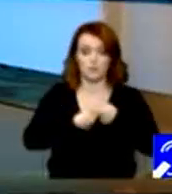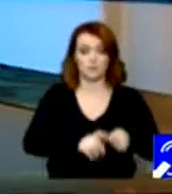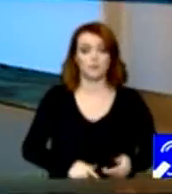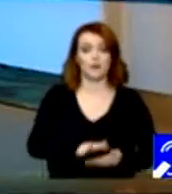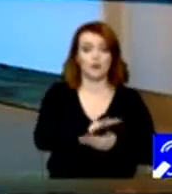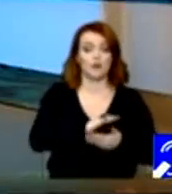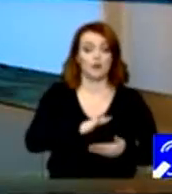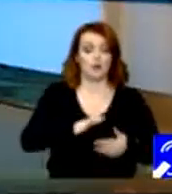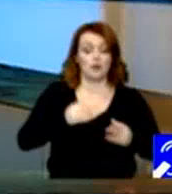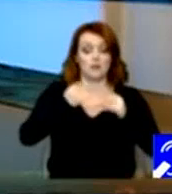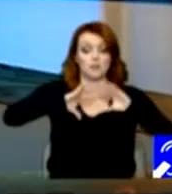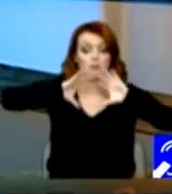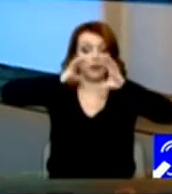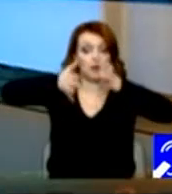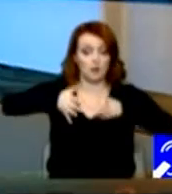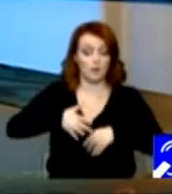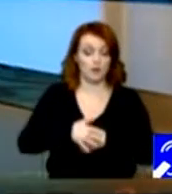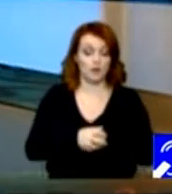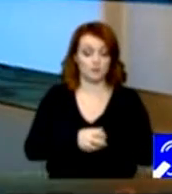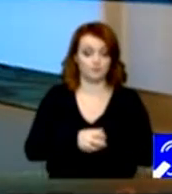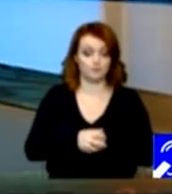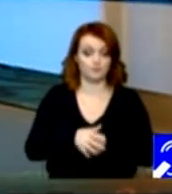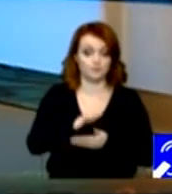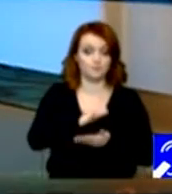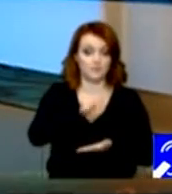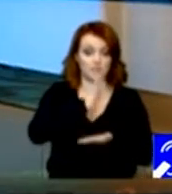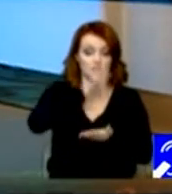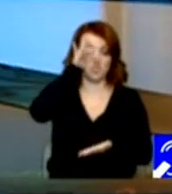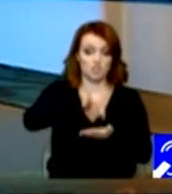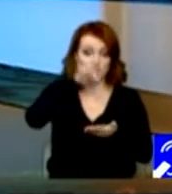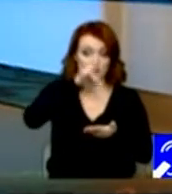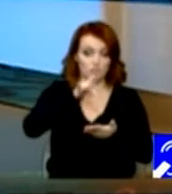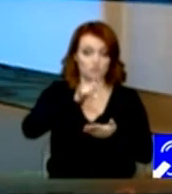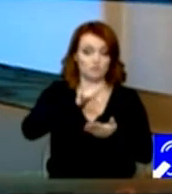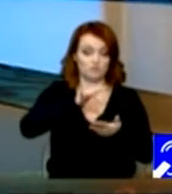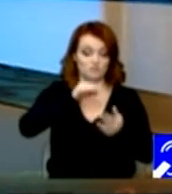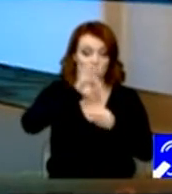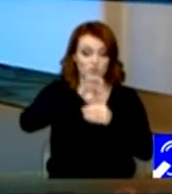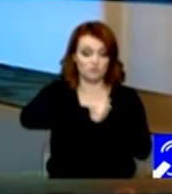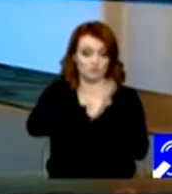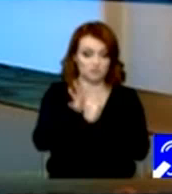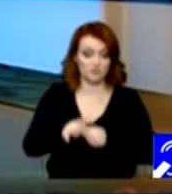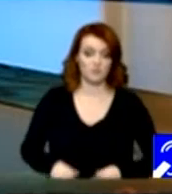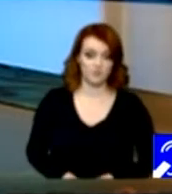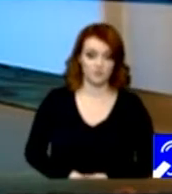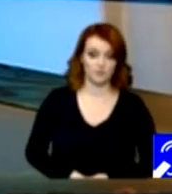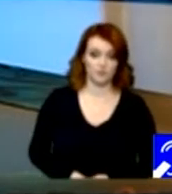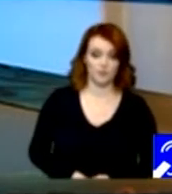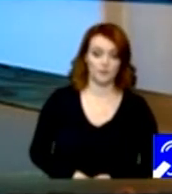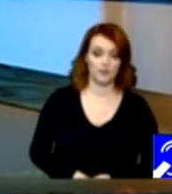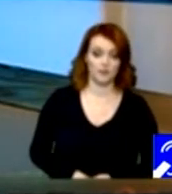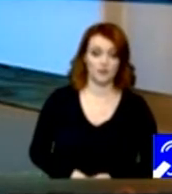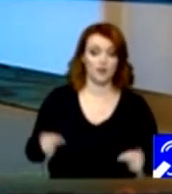continentul nostru este în epicentrul pandemie becurile 19 o spune chiar directorul Biroului Regional o mesaj pentru Europa